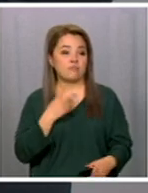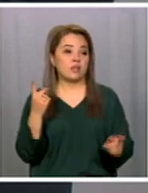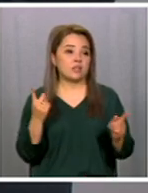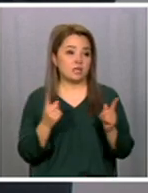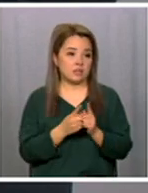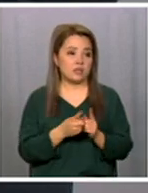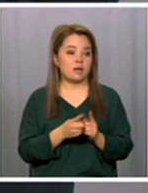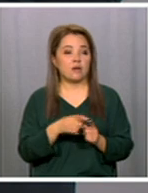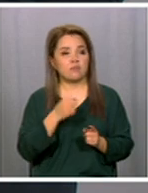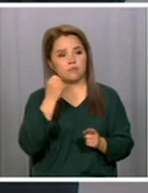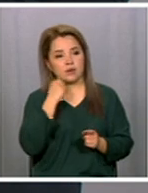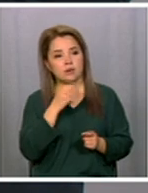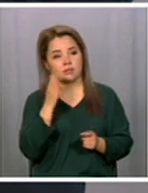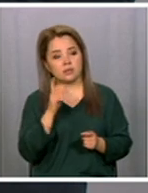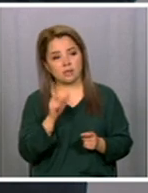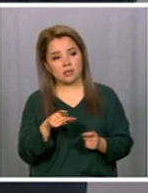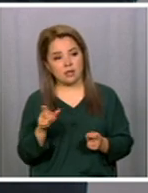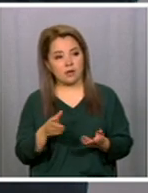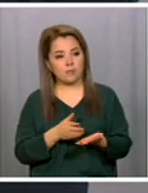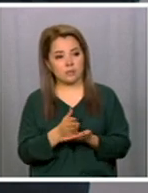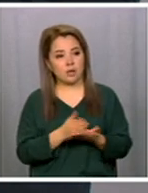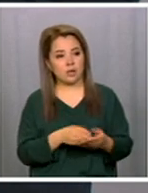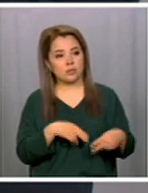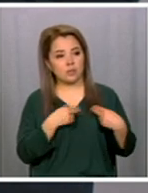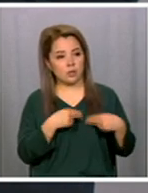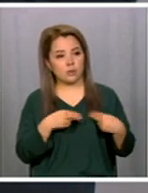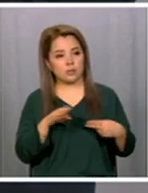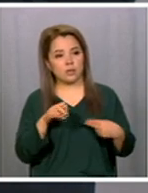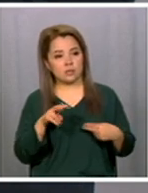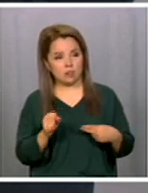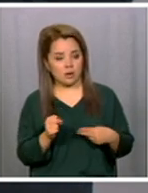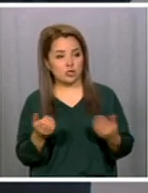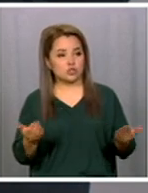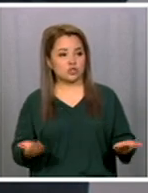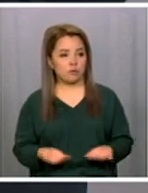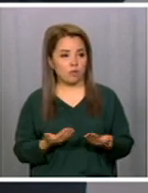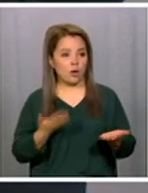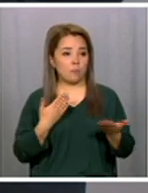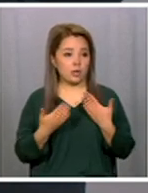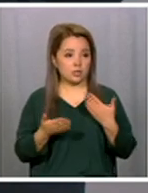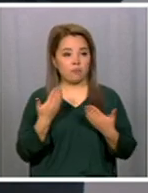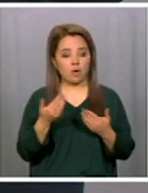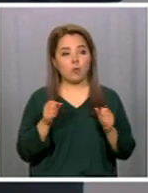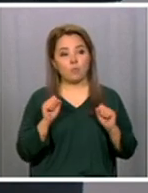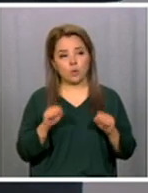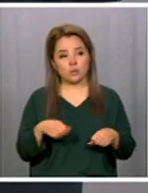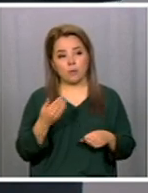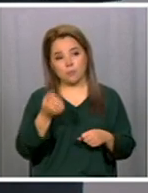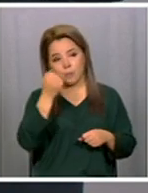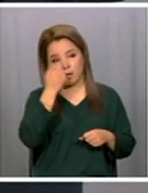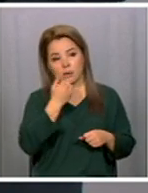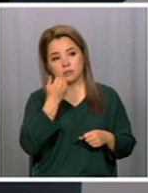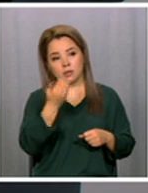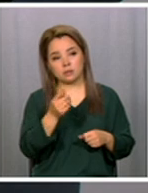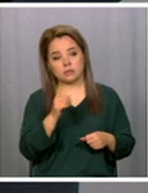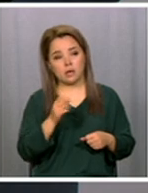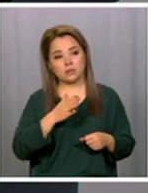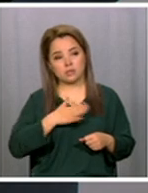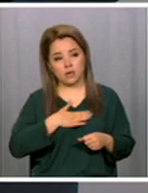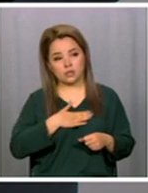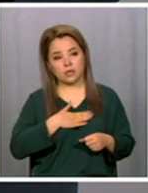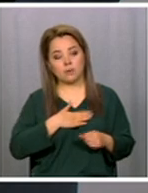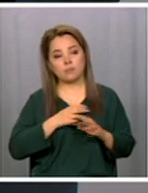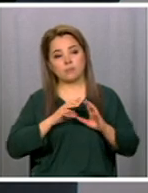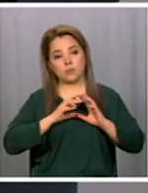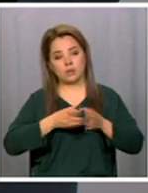Встречайтесь с ветеранами войны и тружениками тыла. В живом общении вы сможете поблагодарить их за наше